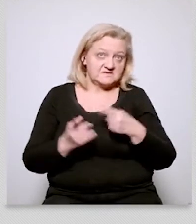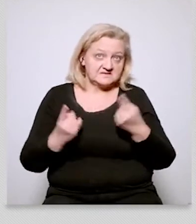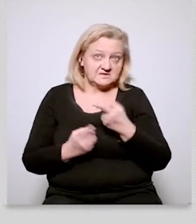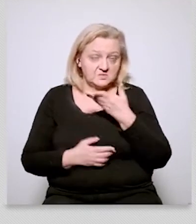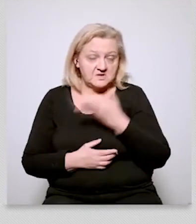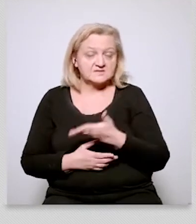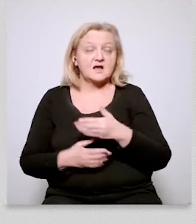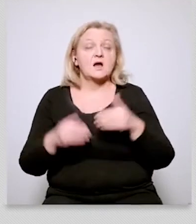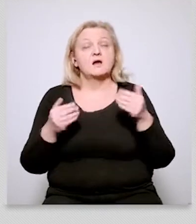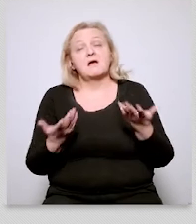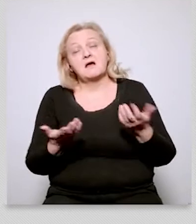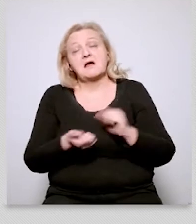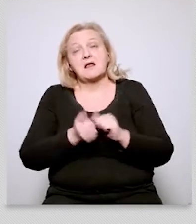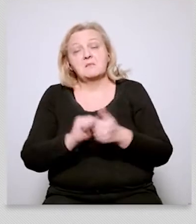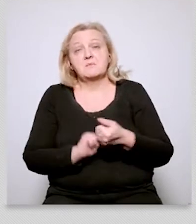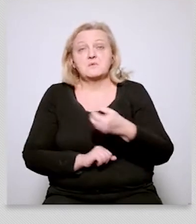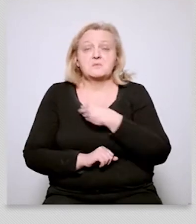Polska jest po prostu